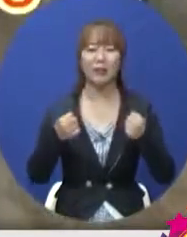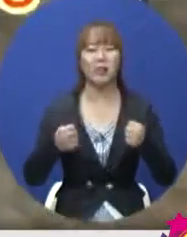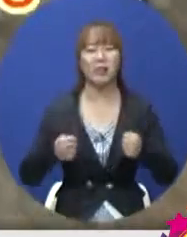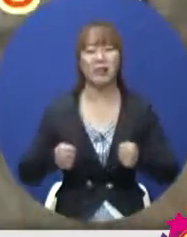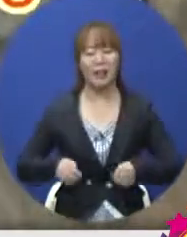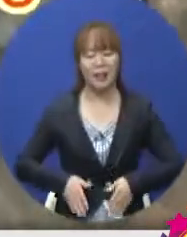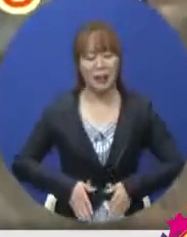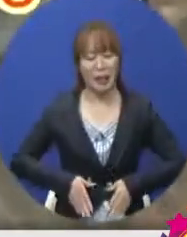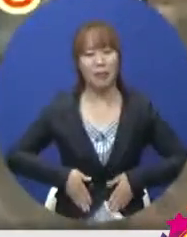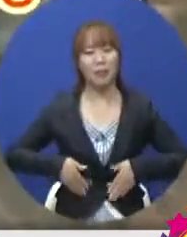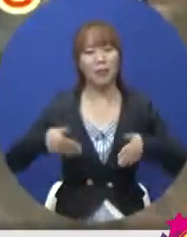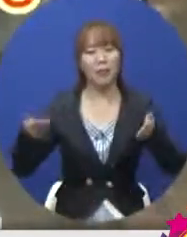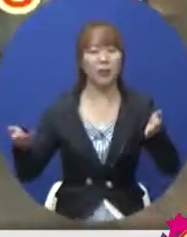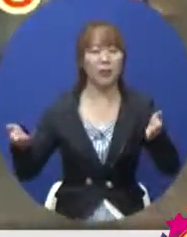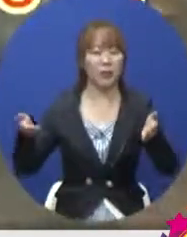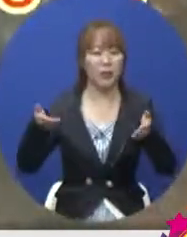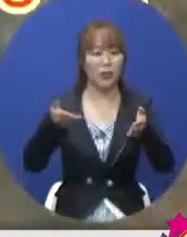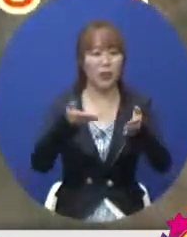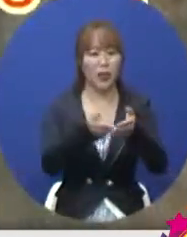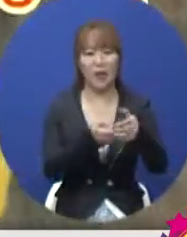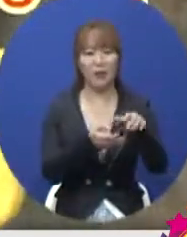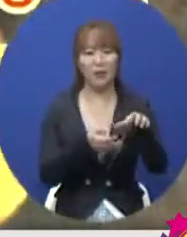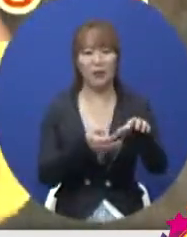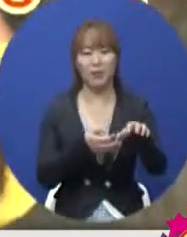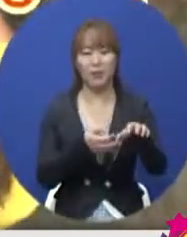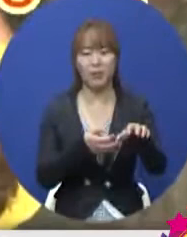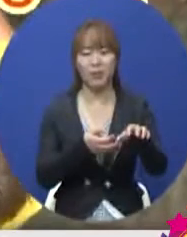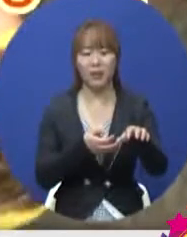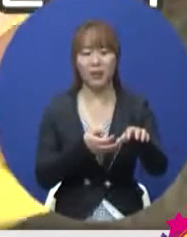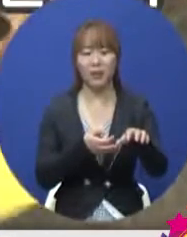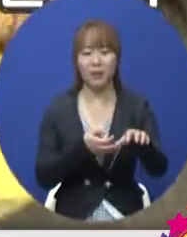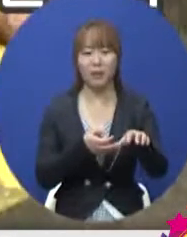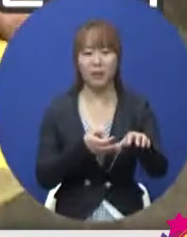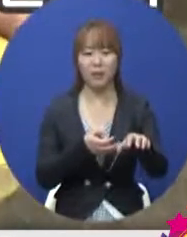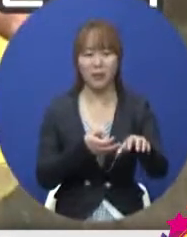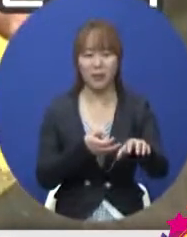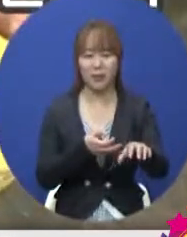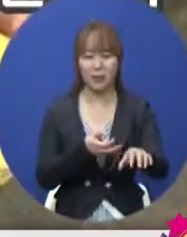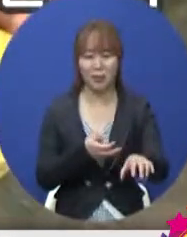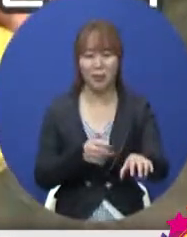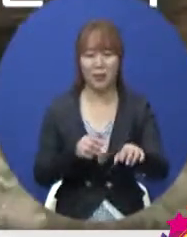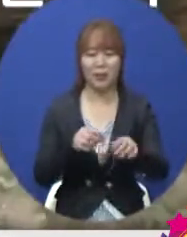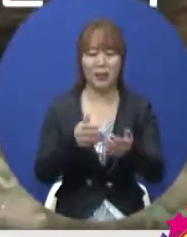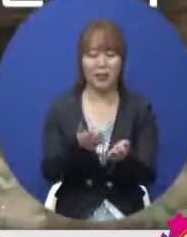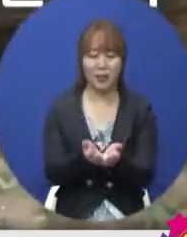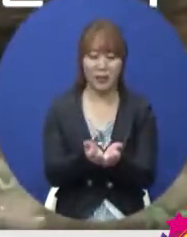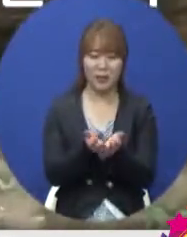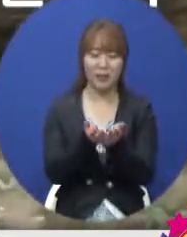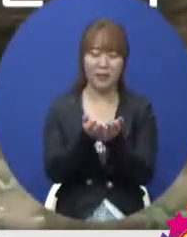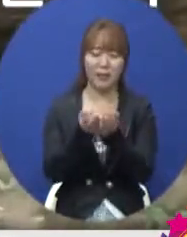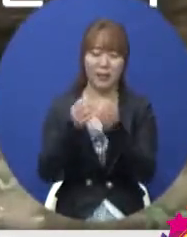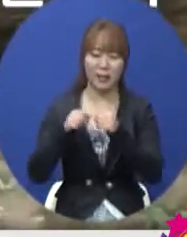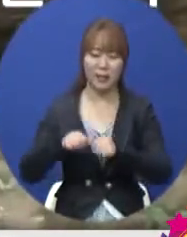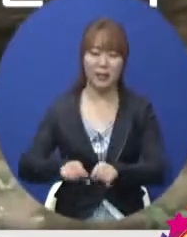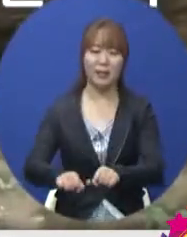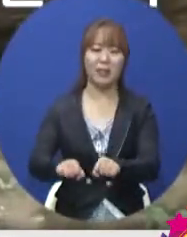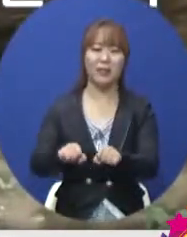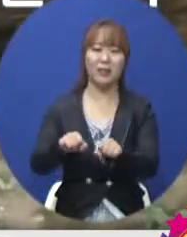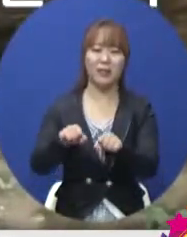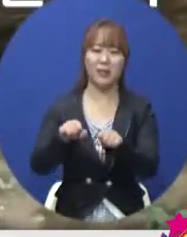눈물만 남쪽 항구